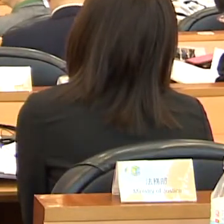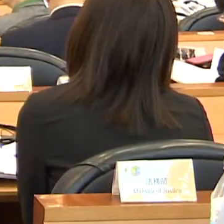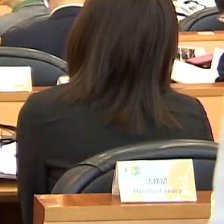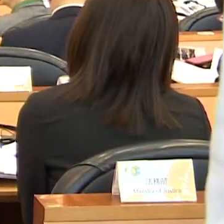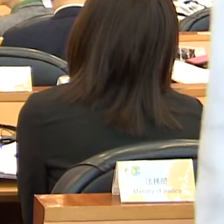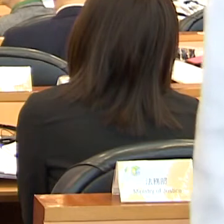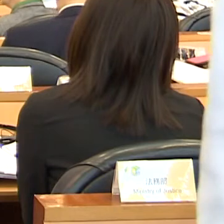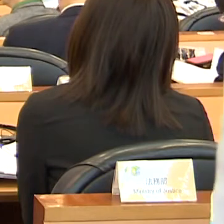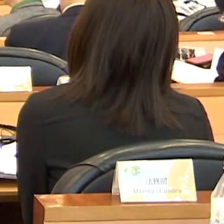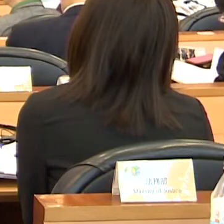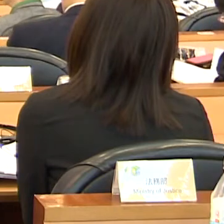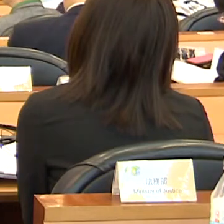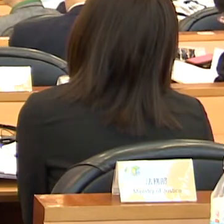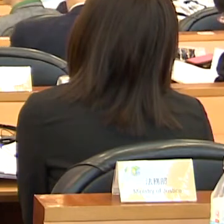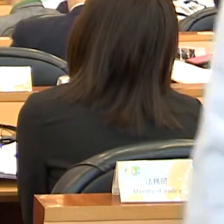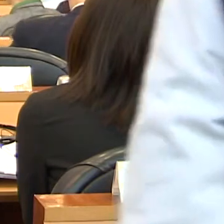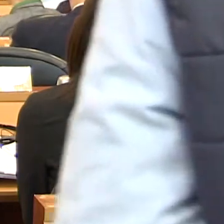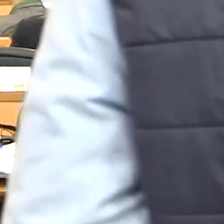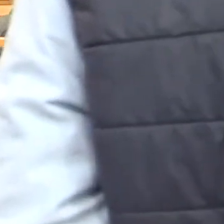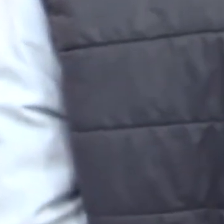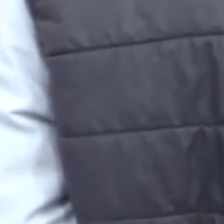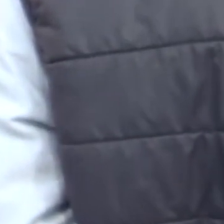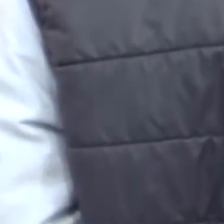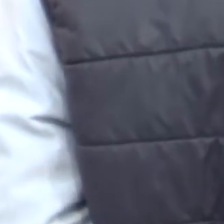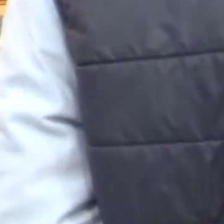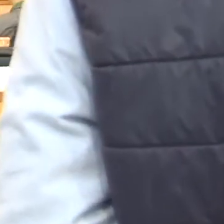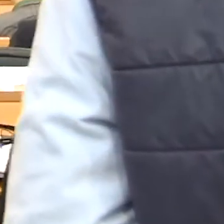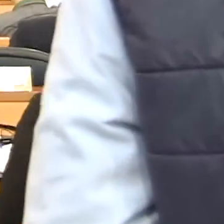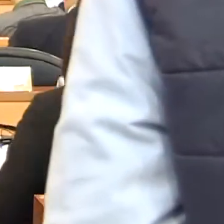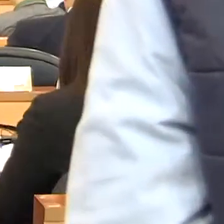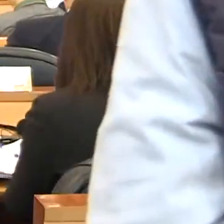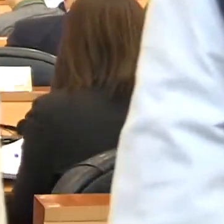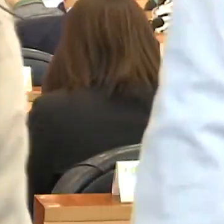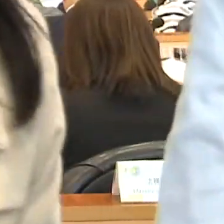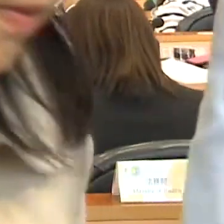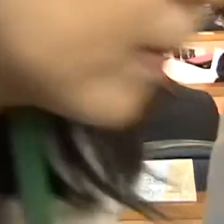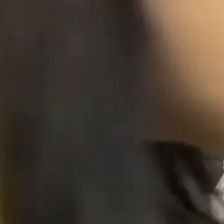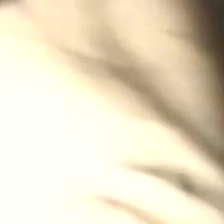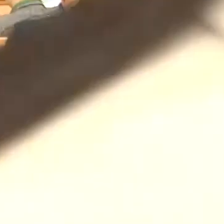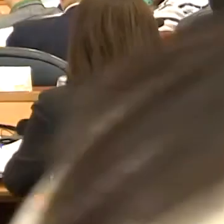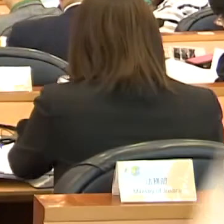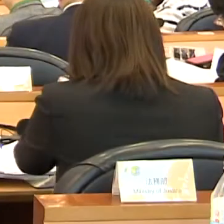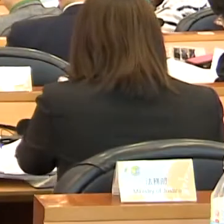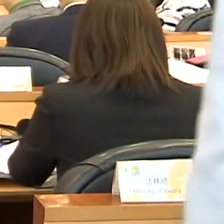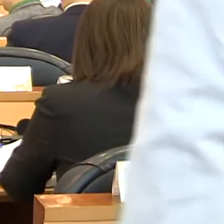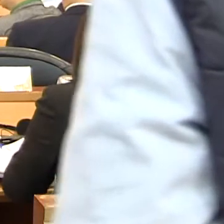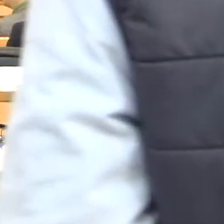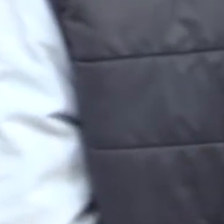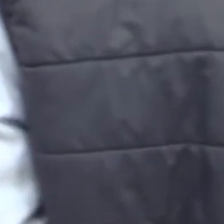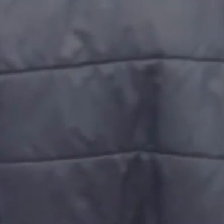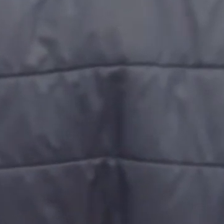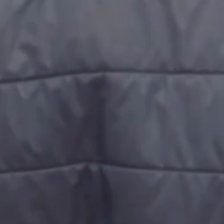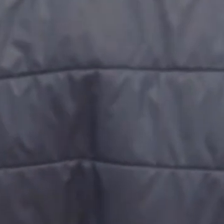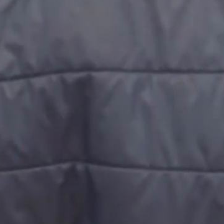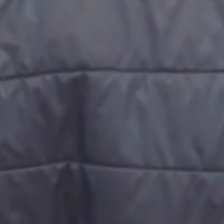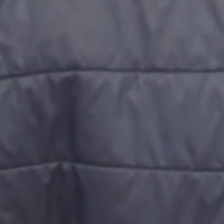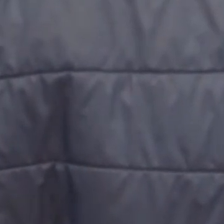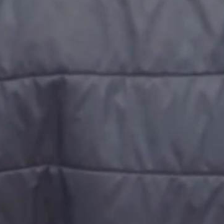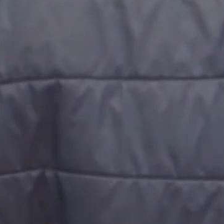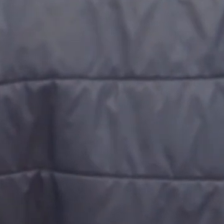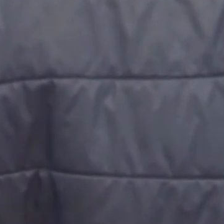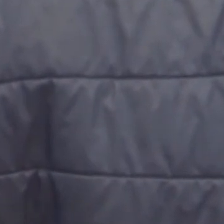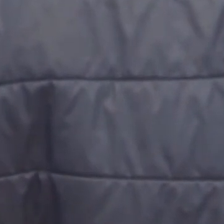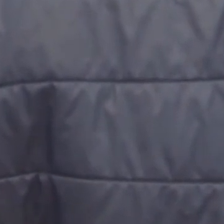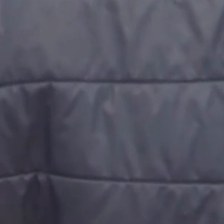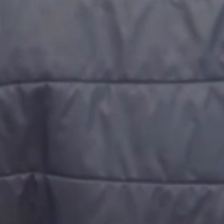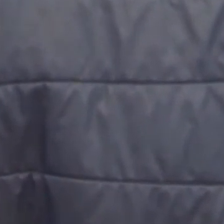Toby 的部分哦，就是刚刚好像没有回答这个亲口师讲的自杀里，没有对于情感，那情感